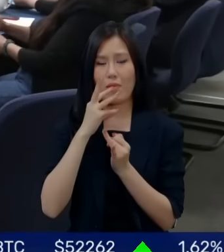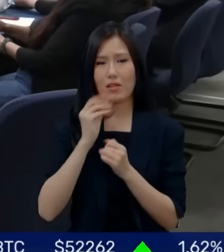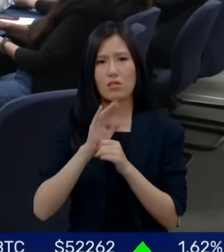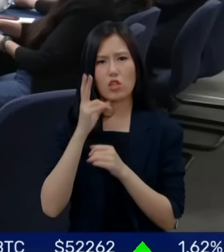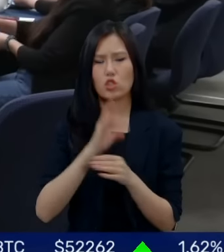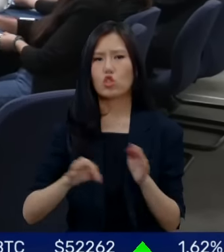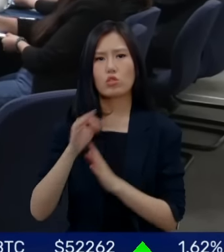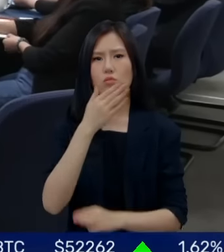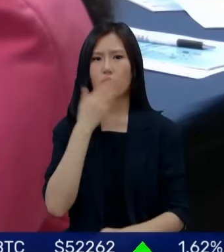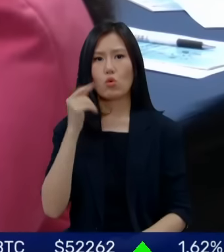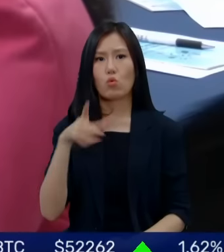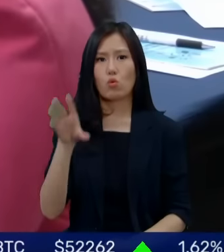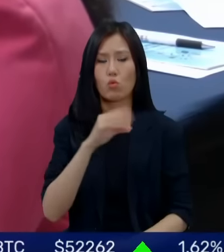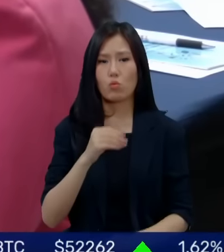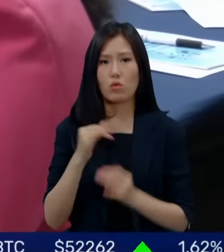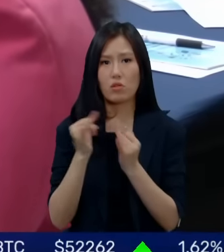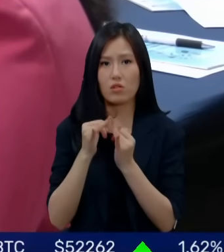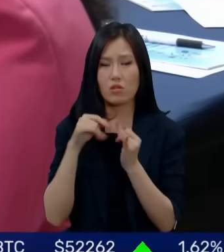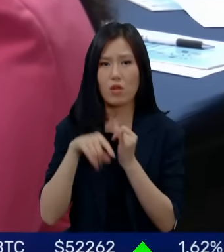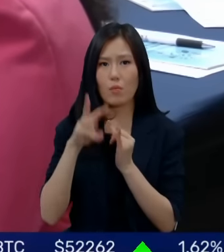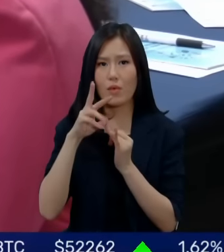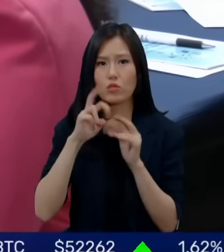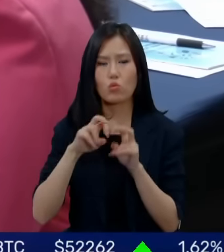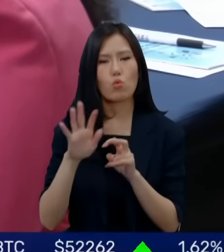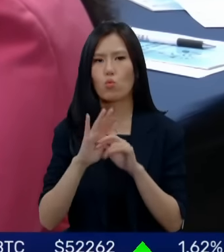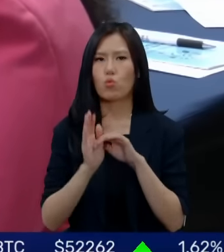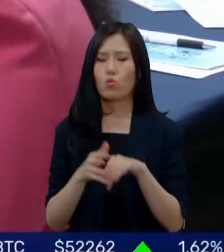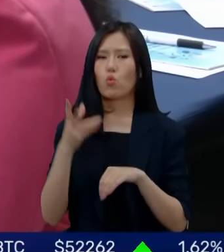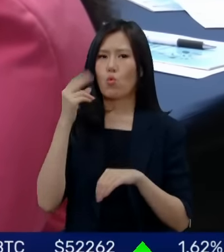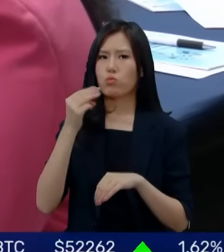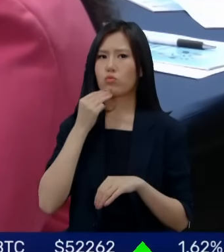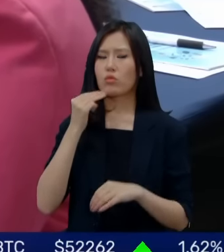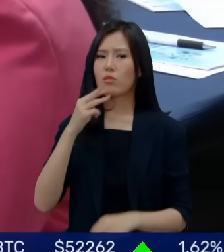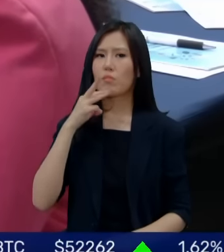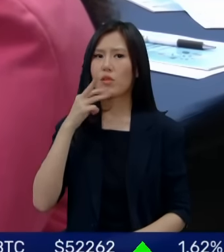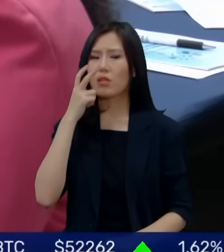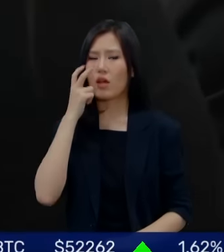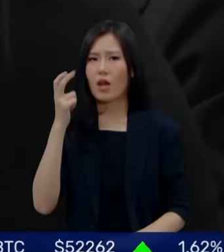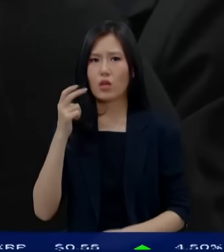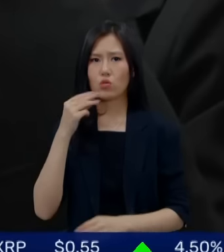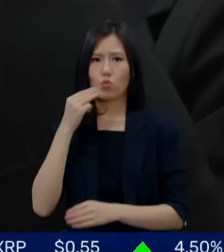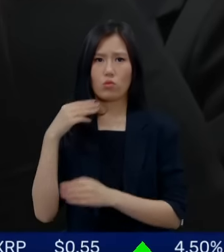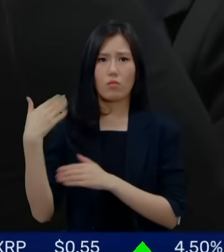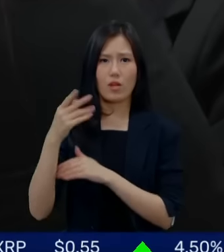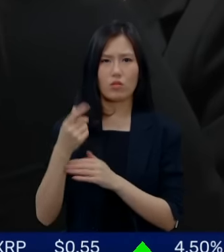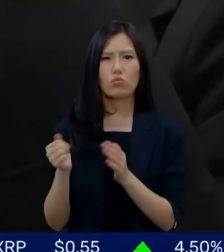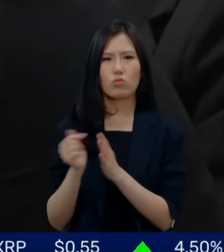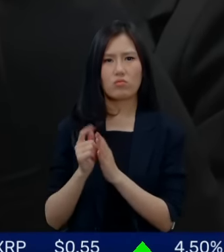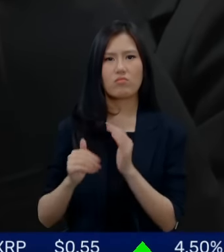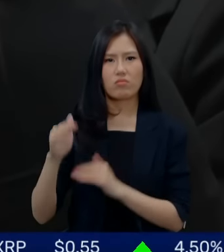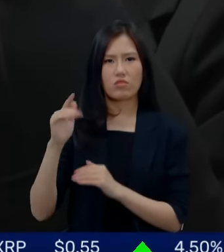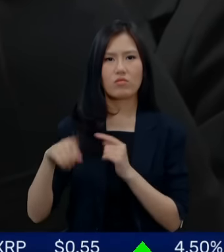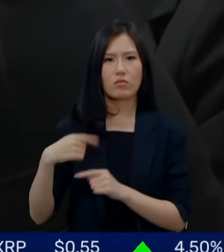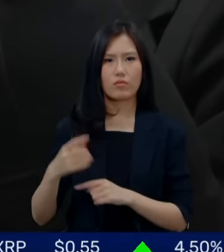иргэд цахим сүлжээг гол их сурвалжаа болохгүй байхын зэрэгцээ чанартай мэдээллийг олонд түгээх нь чухал гэлээ.